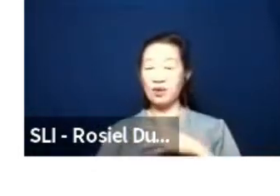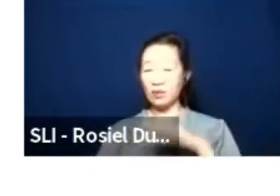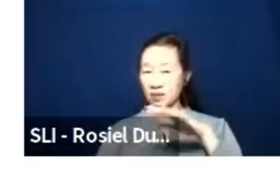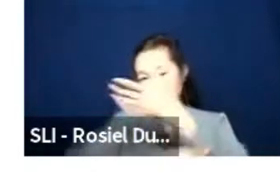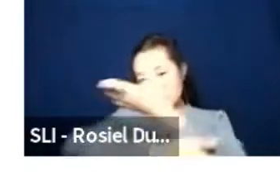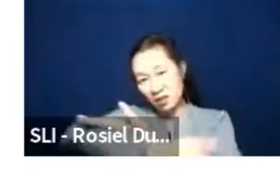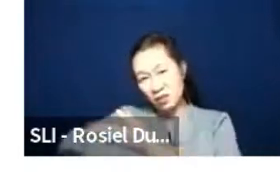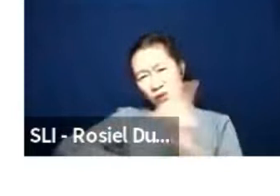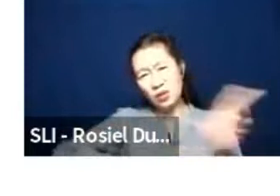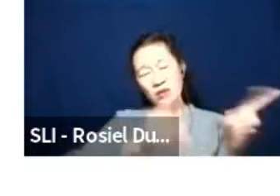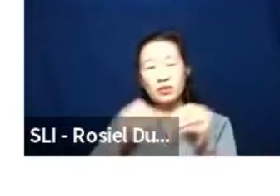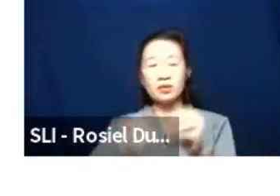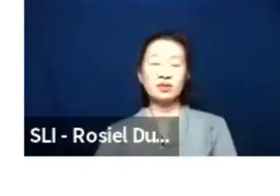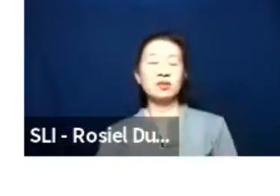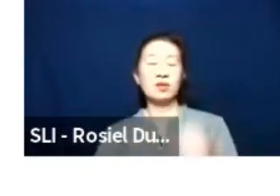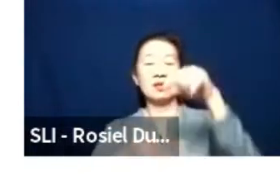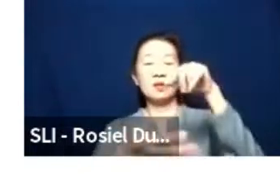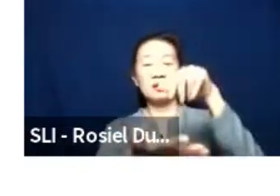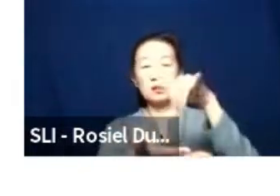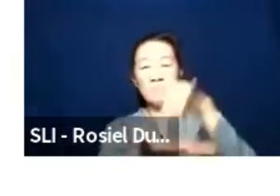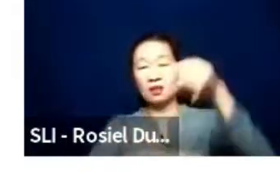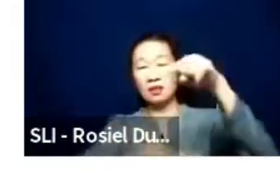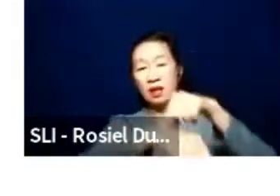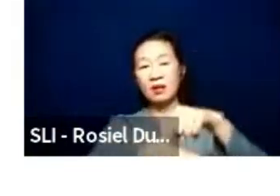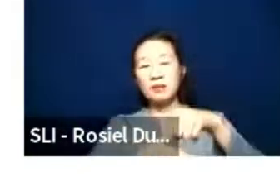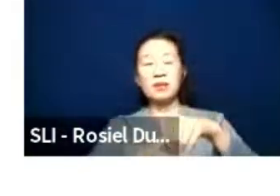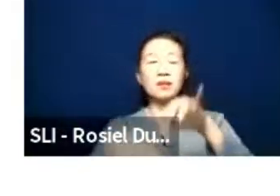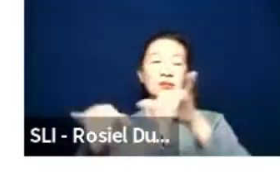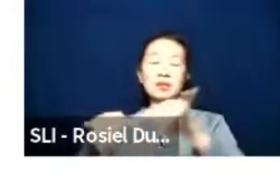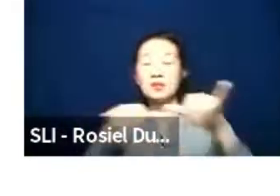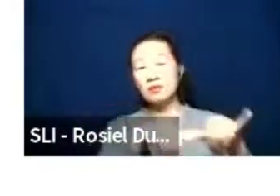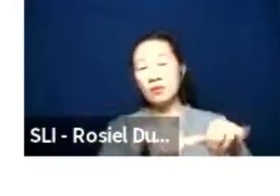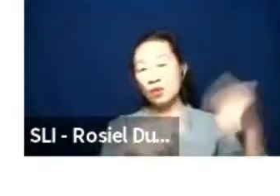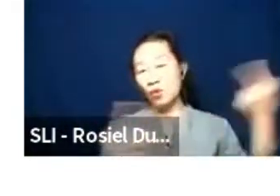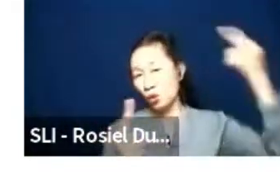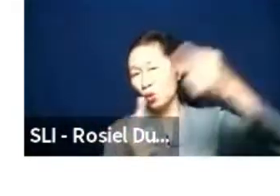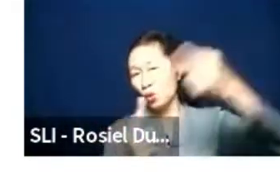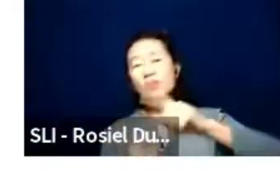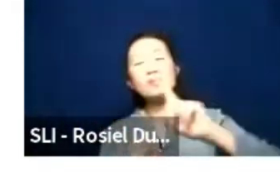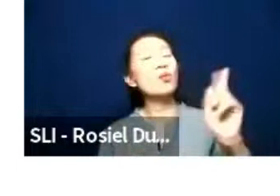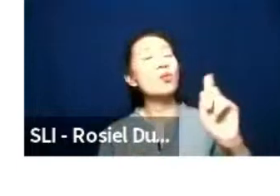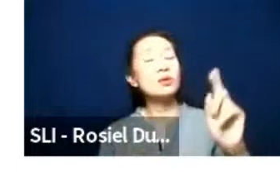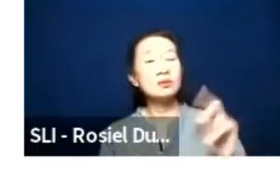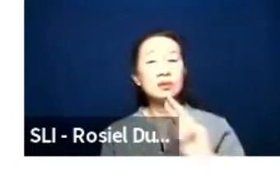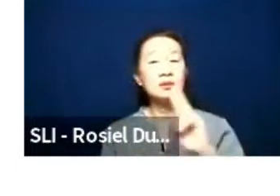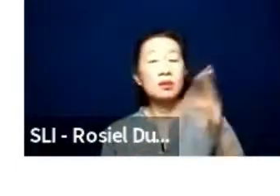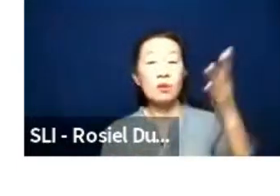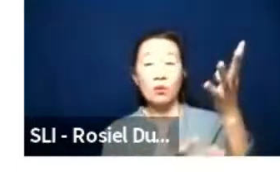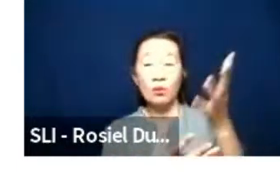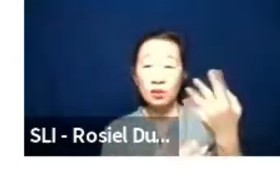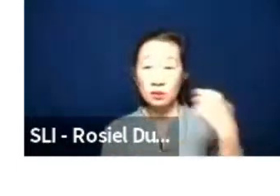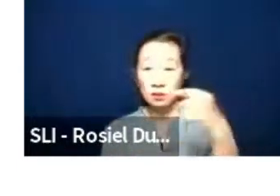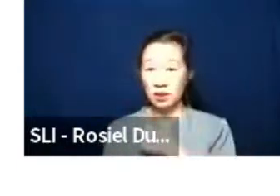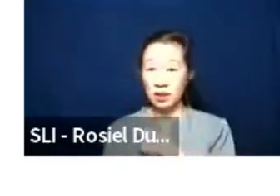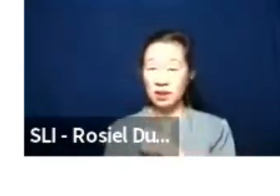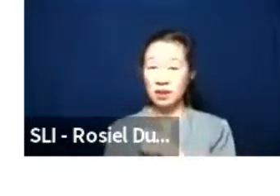natin gawin, then that's the time we can set the measurable goals. No, so ano ba yung mga gusto natin